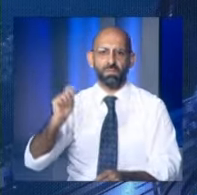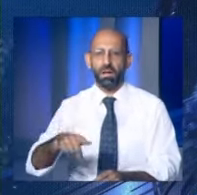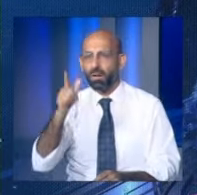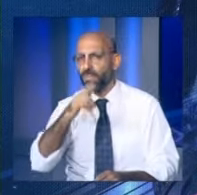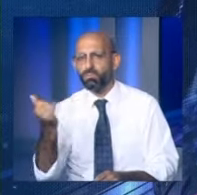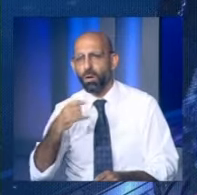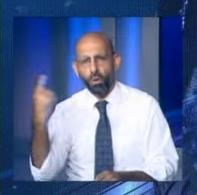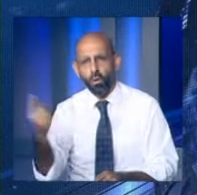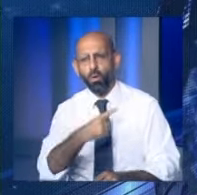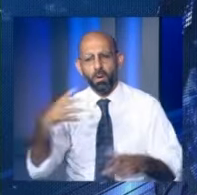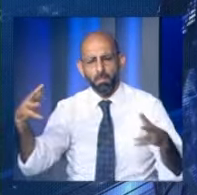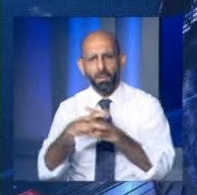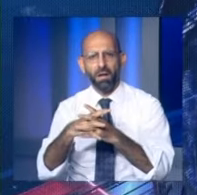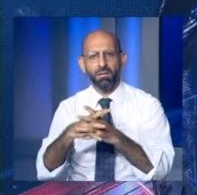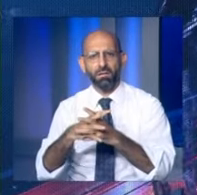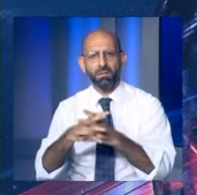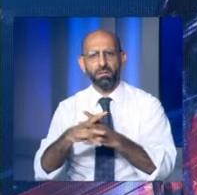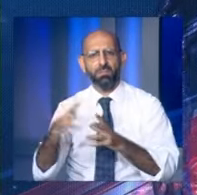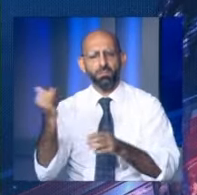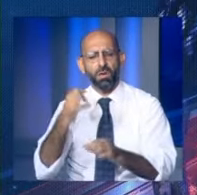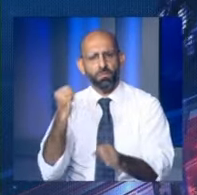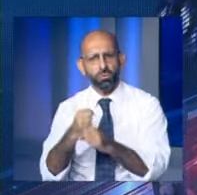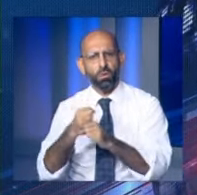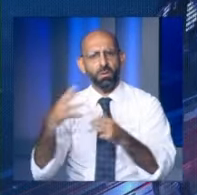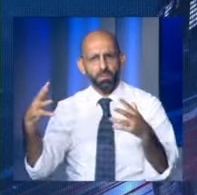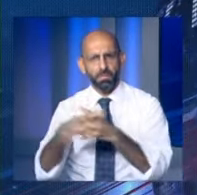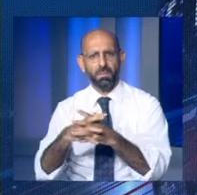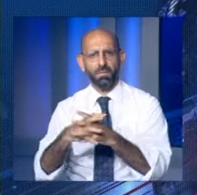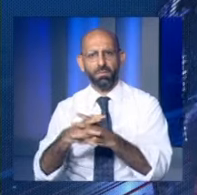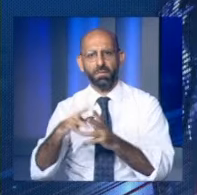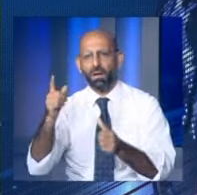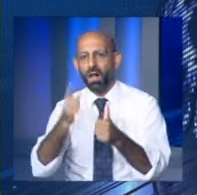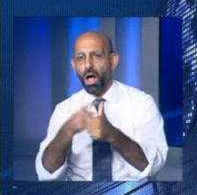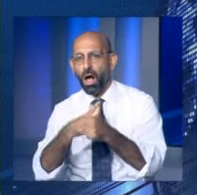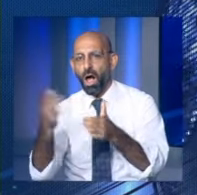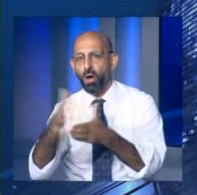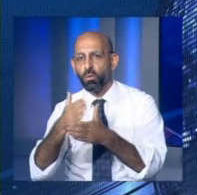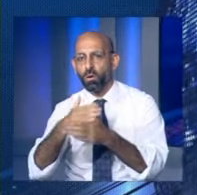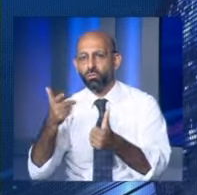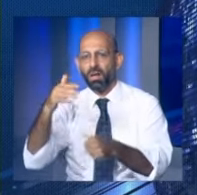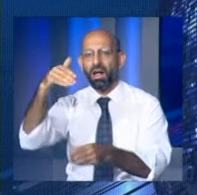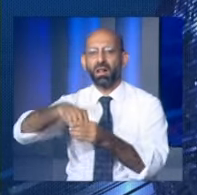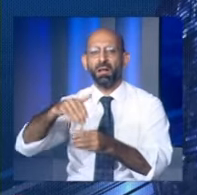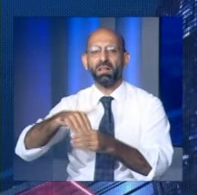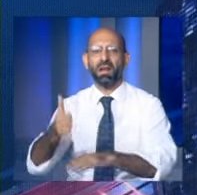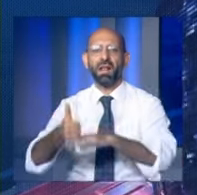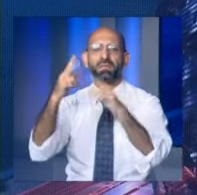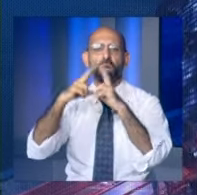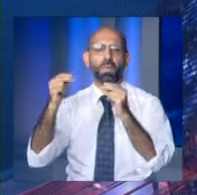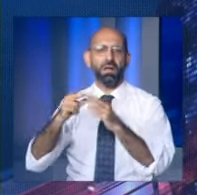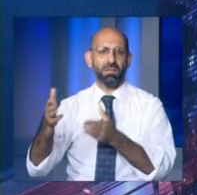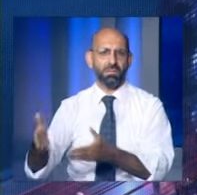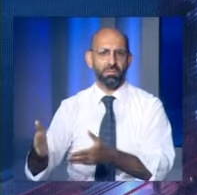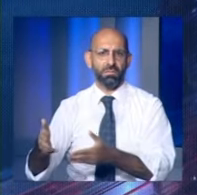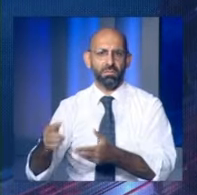والجهاد الإسلامي. وأكد أن بوحدتنا نؤمن وقوف العالم إلى جانبنا في ظل استحقاقات داهمة أهمها